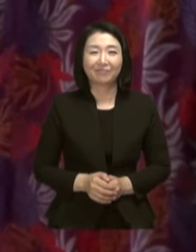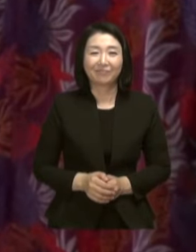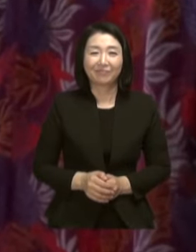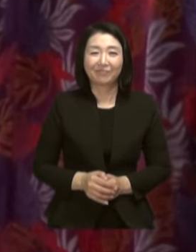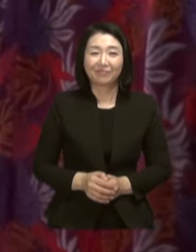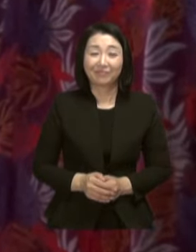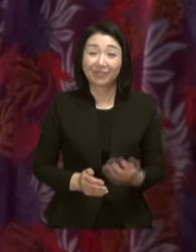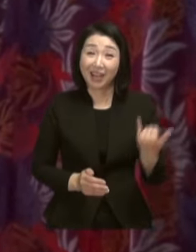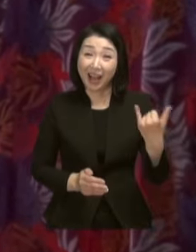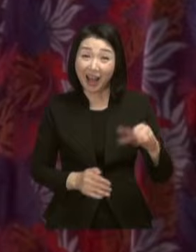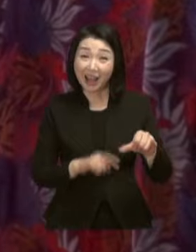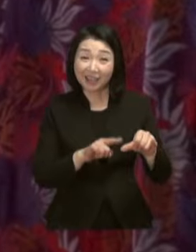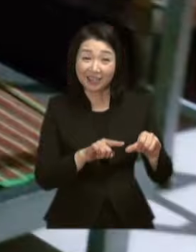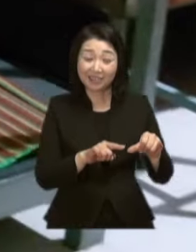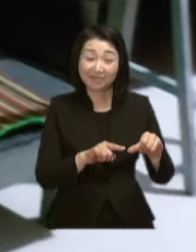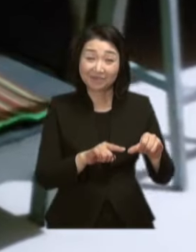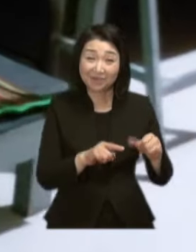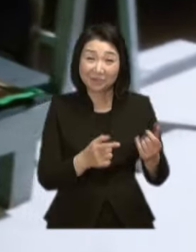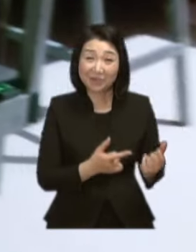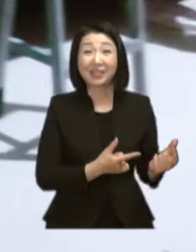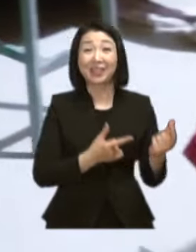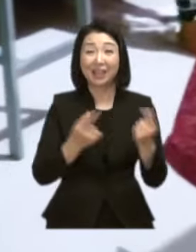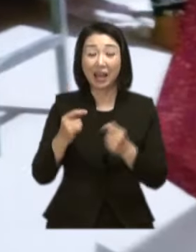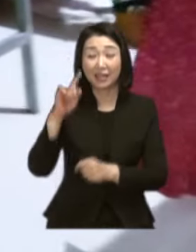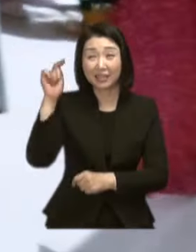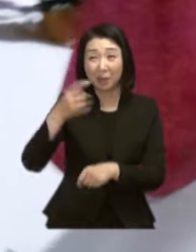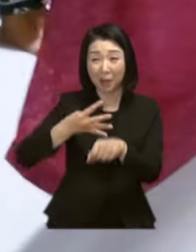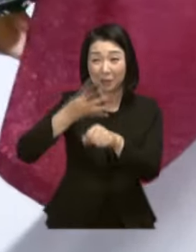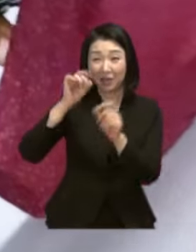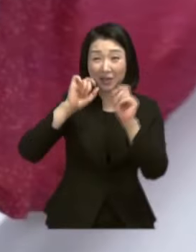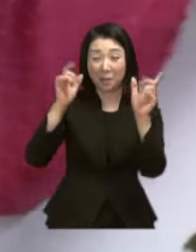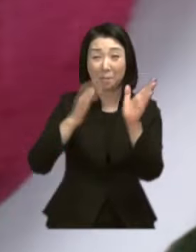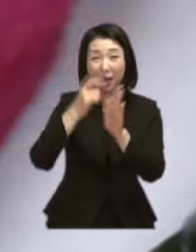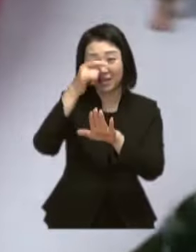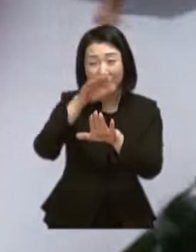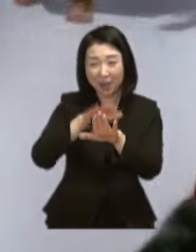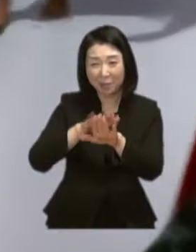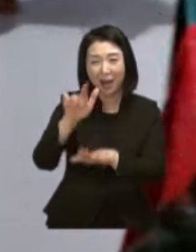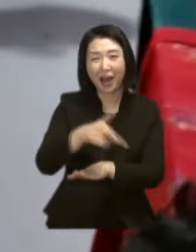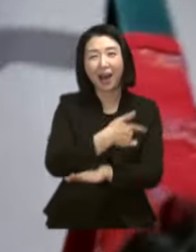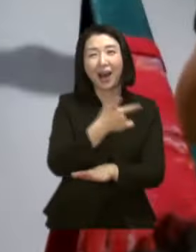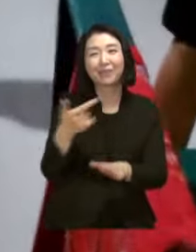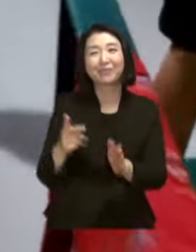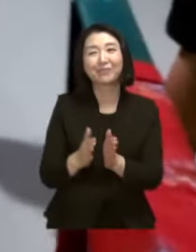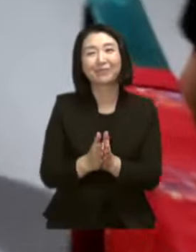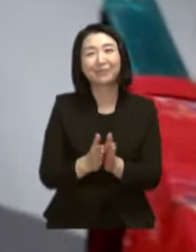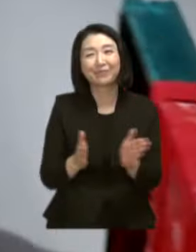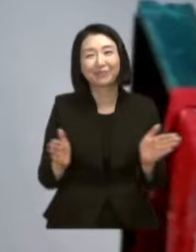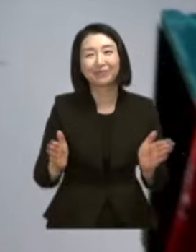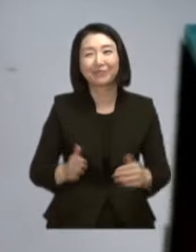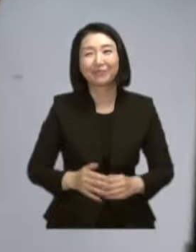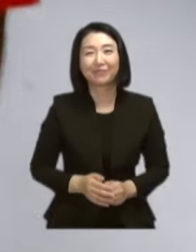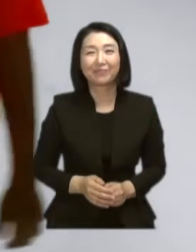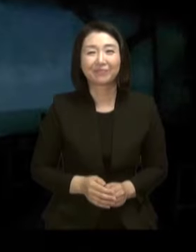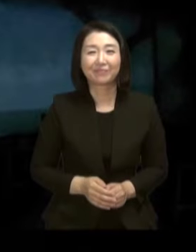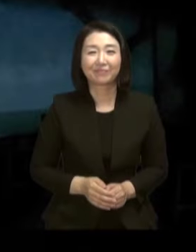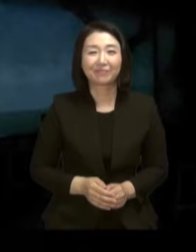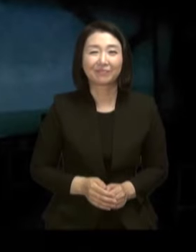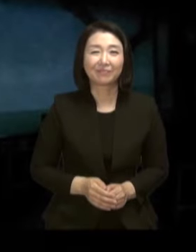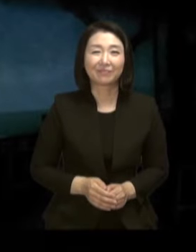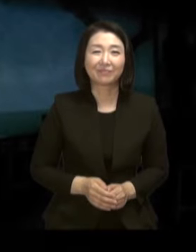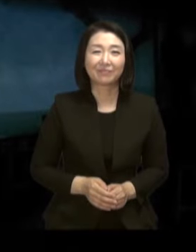모든 아이들이 하나도 빠짐없이 새벽 4시에 일어나 예배로 하루를 시작하고 있기 때문인데